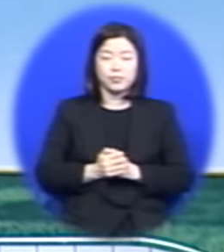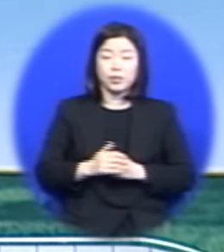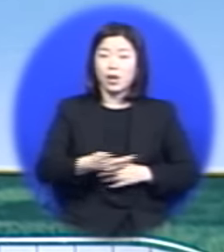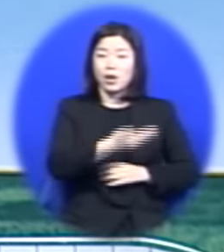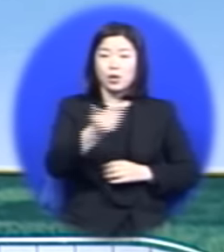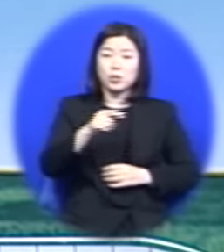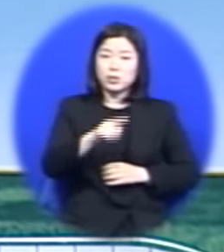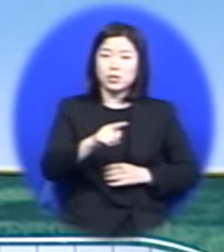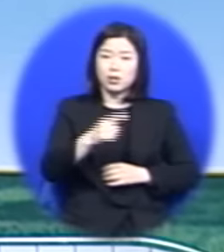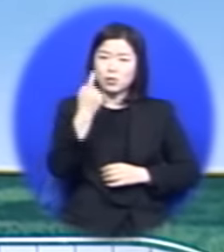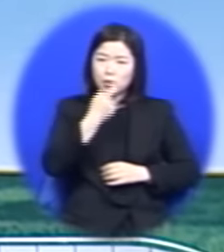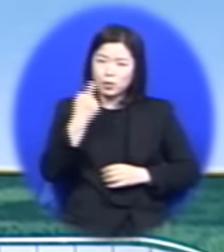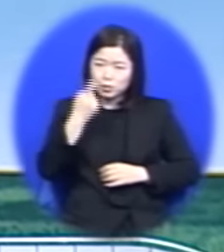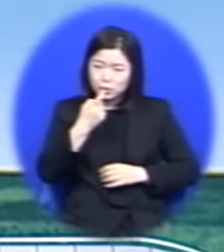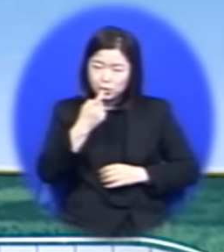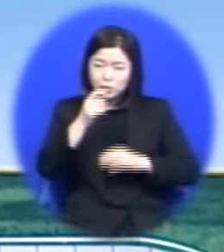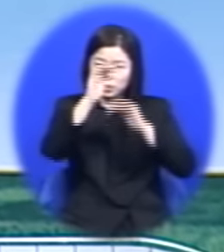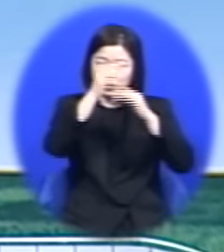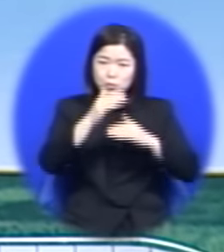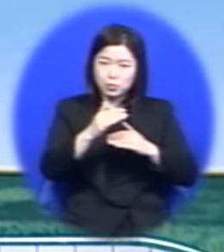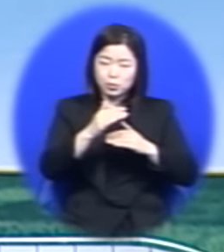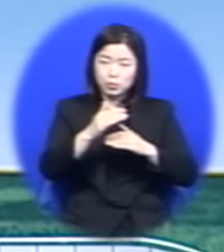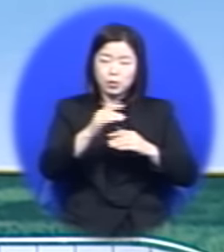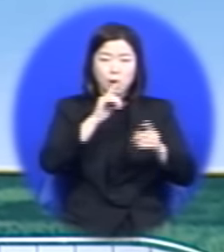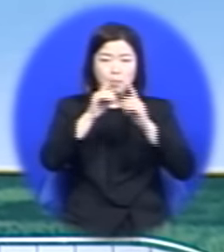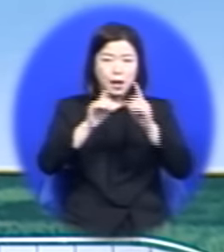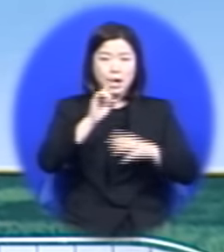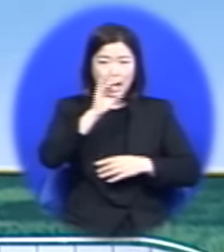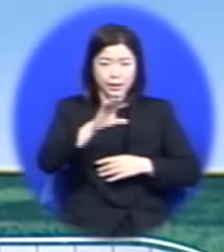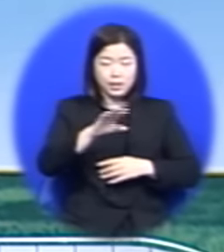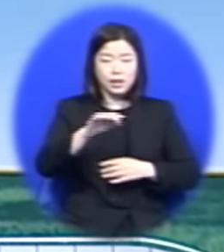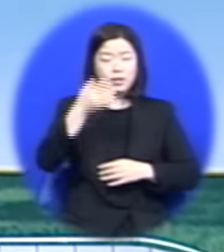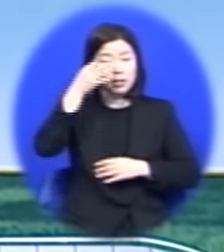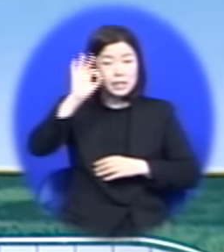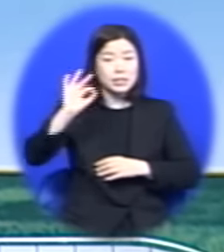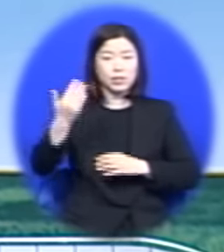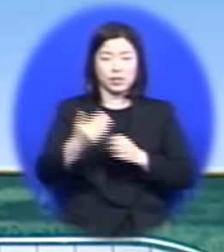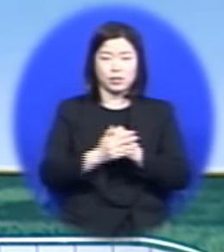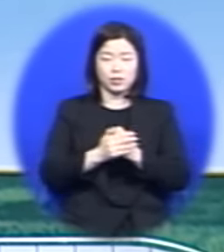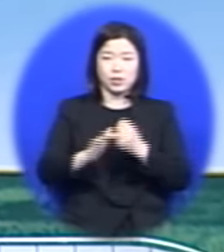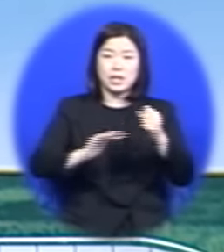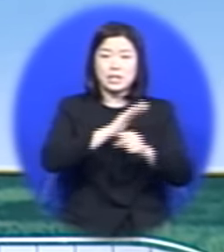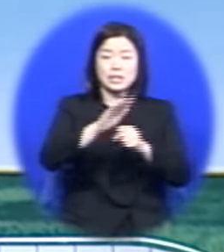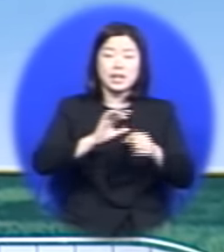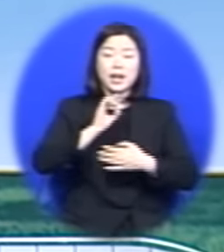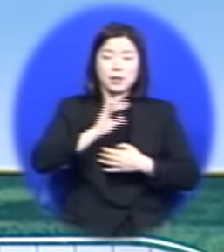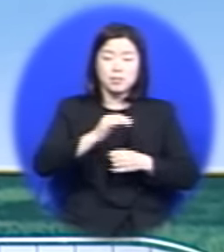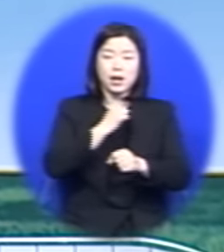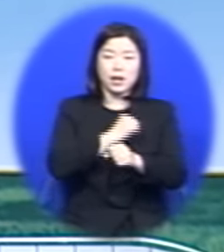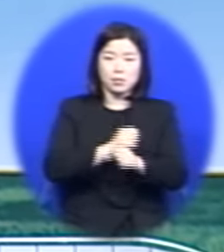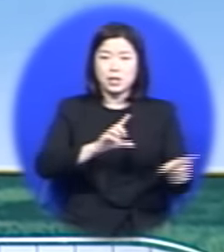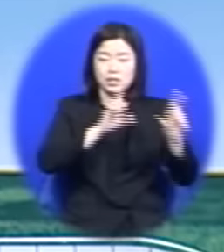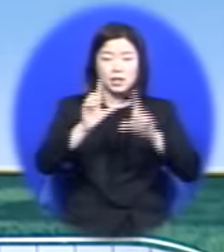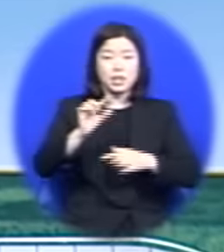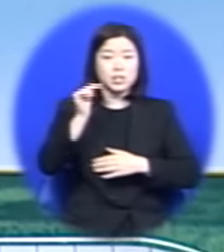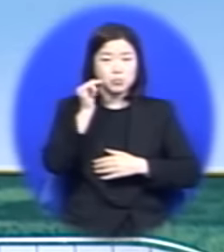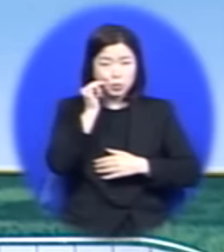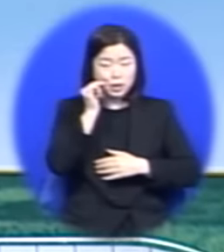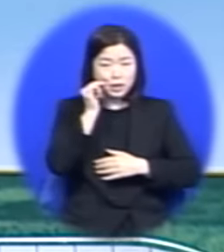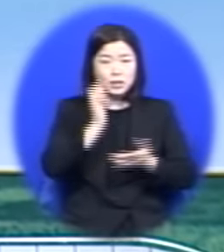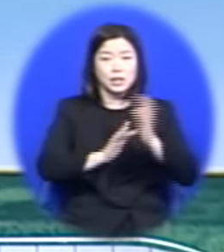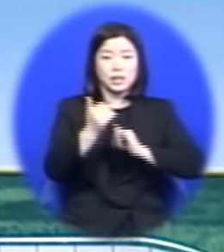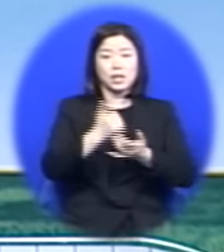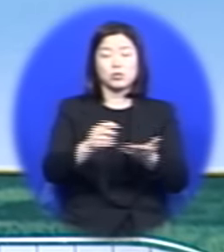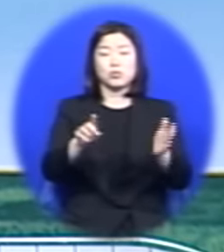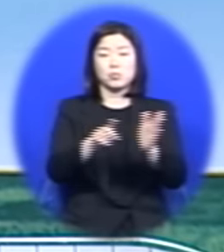여러분, 이건 논리적으로 말이 안 된다는 걸 인정해야 돼요. 사랑만 하며 살지 못하는 예수 믿는 사람, 이건 논리적으로 말이 안